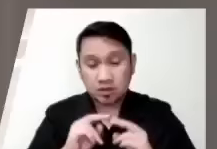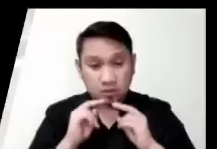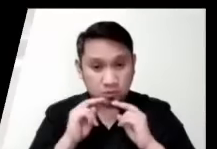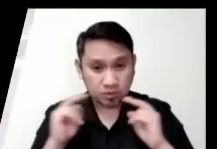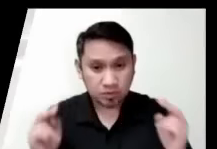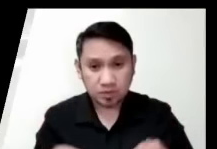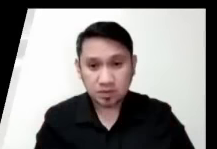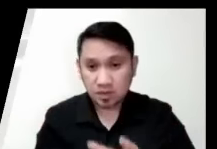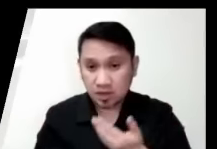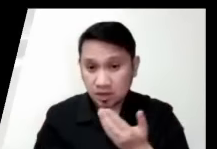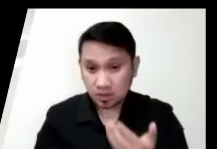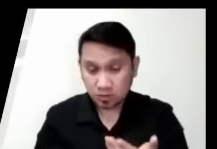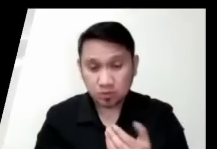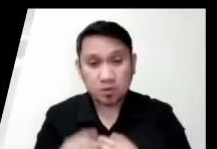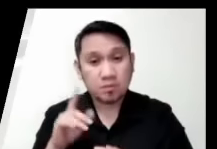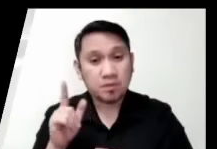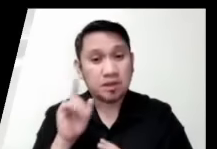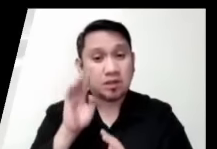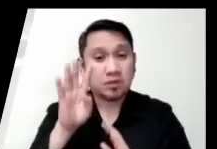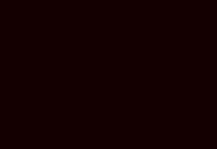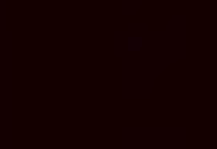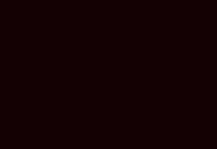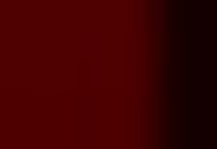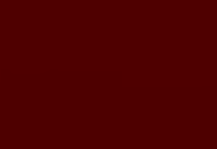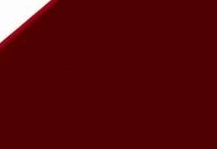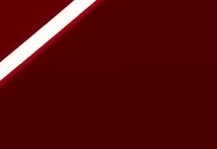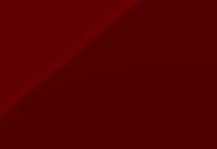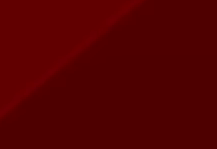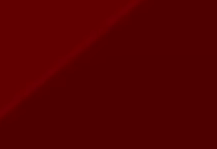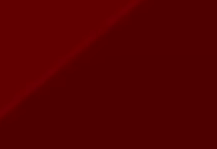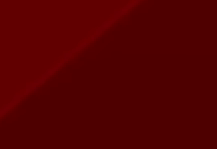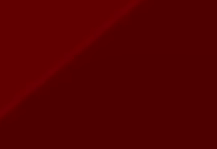Sumangil nakatutok 24 Oras